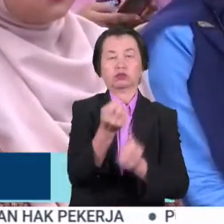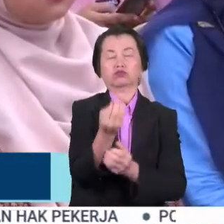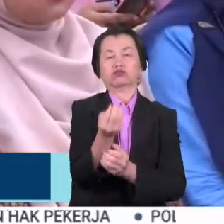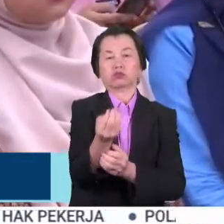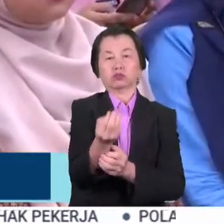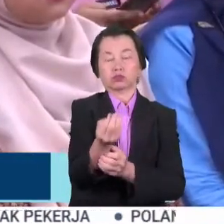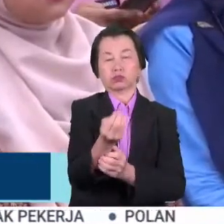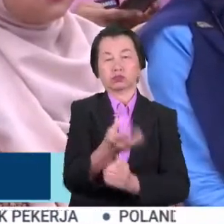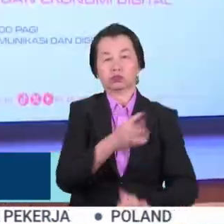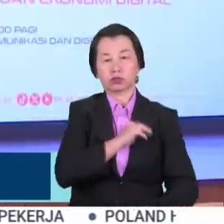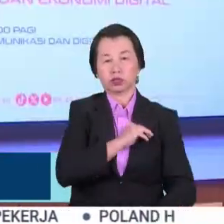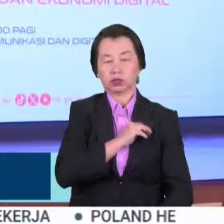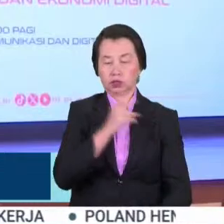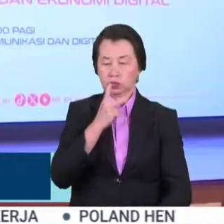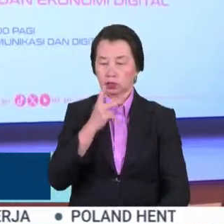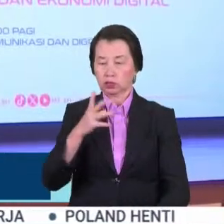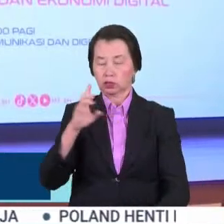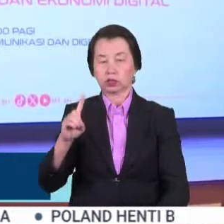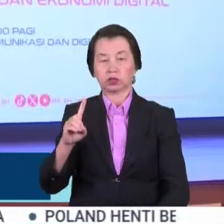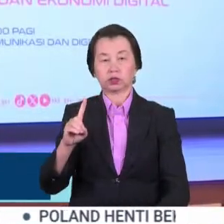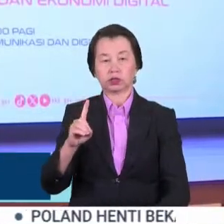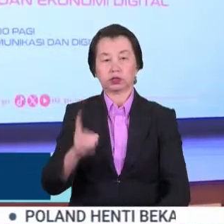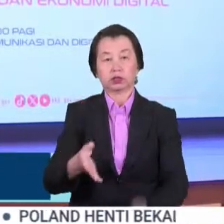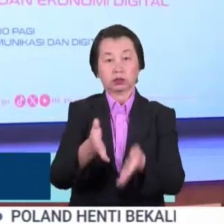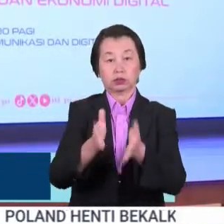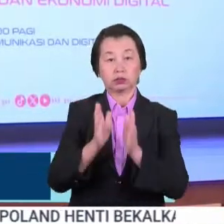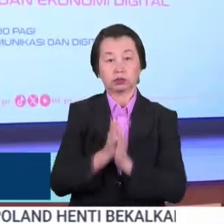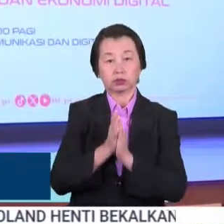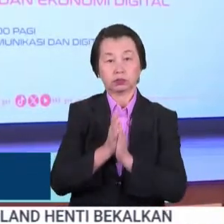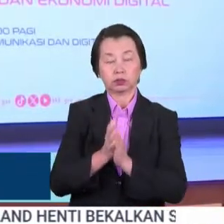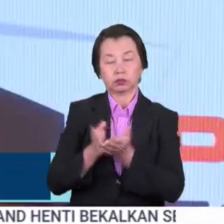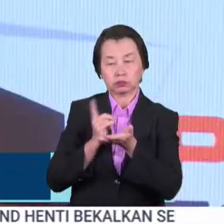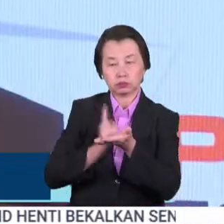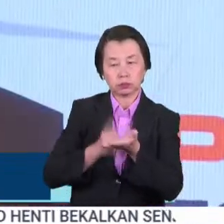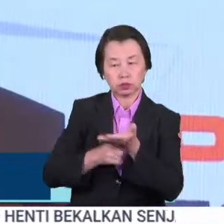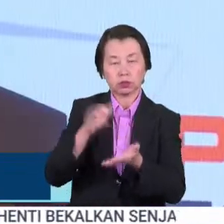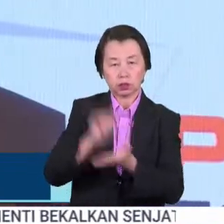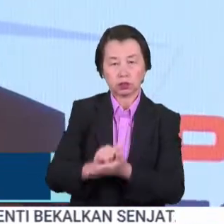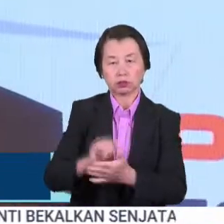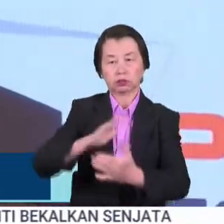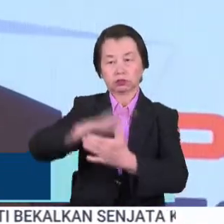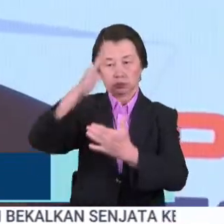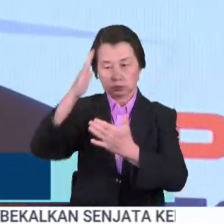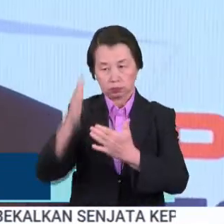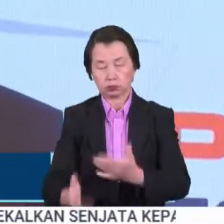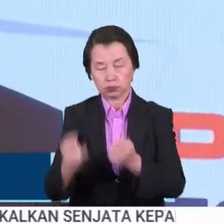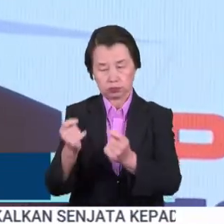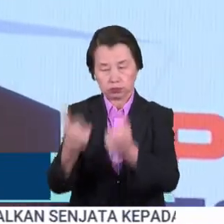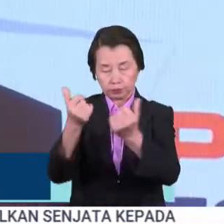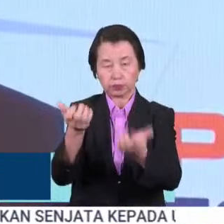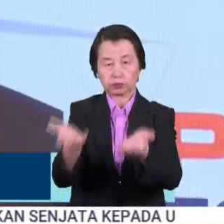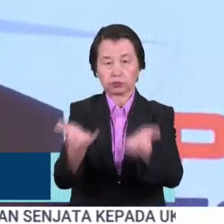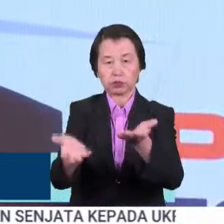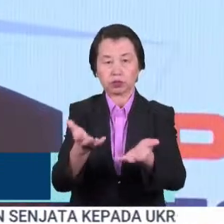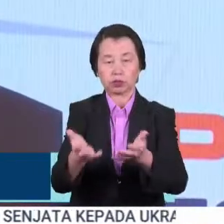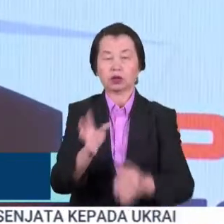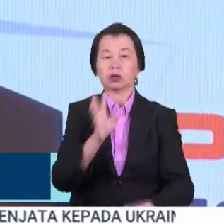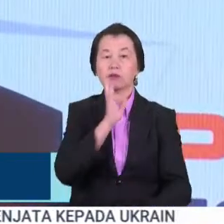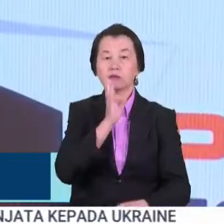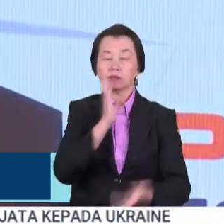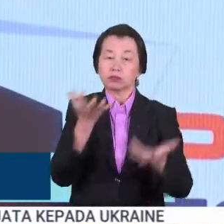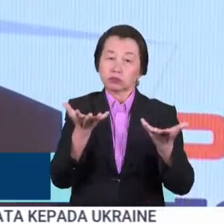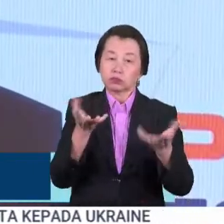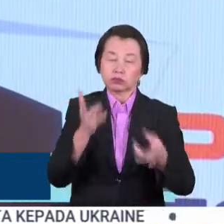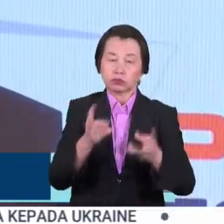murah. Menteri Komunikasi dan Digital Fahmi Fazil meminta supaya perbincangan tersebut dimuktamadkan secepat mungkin. Jelasnya